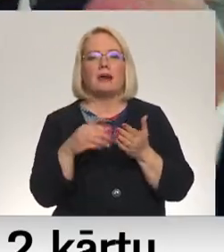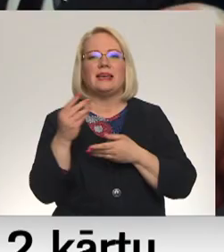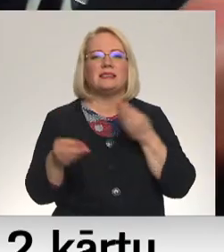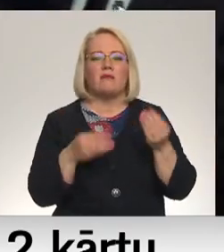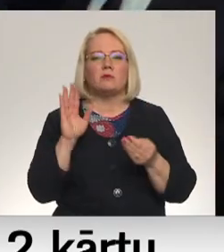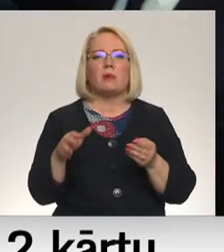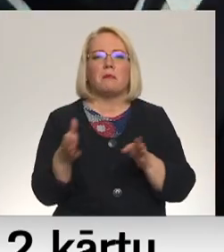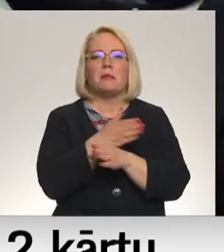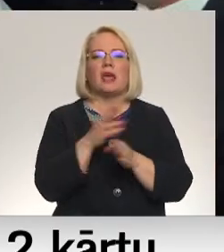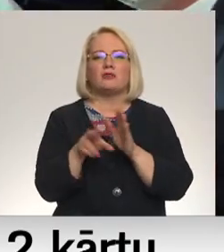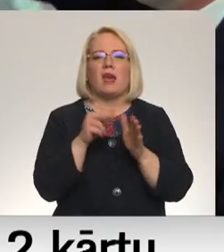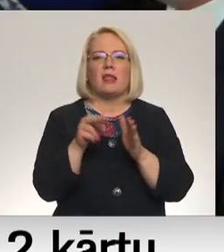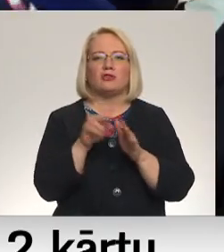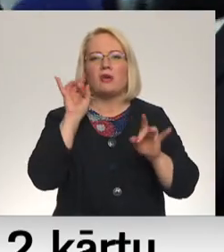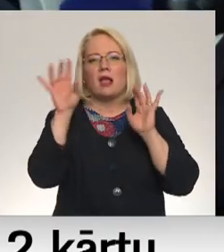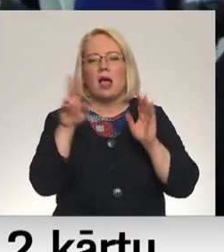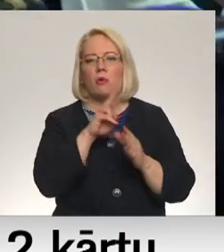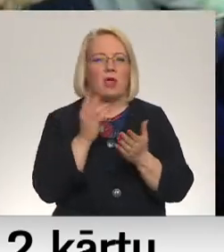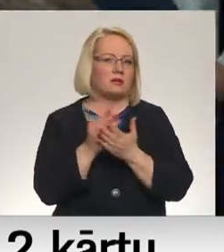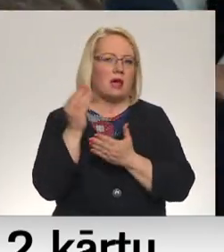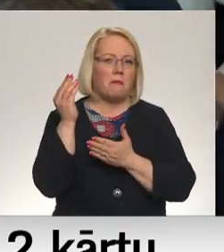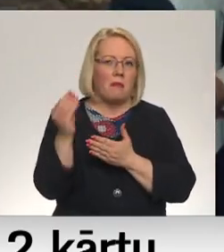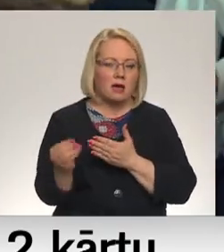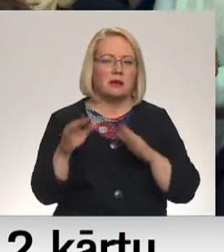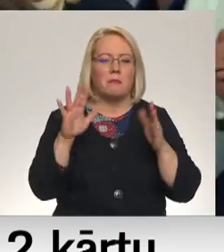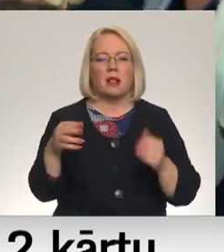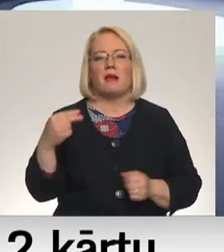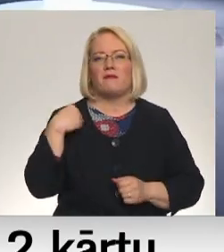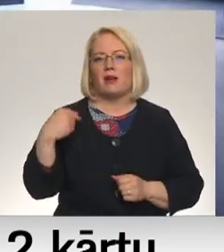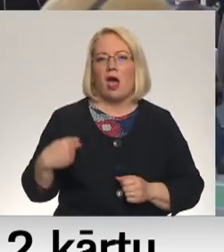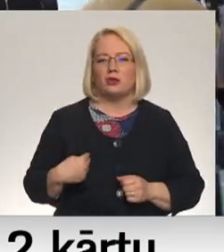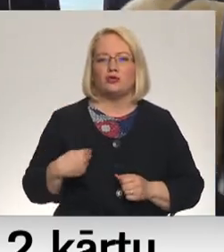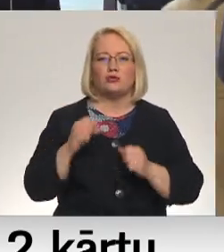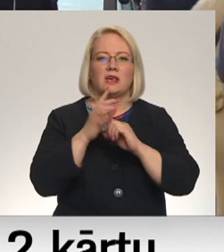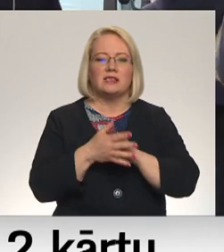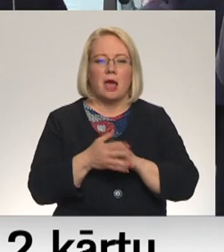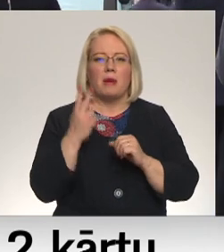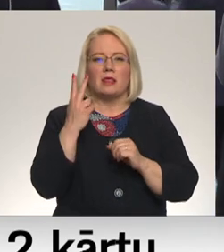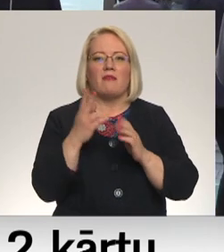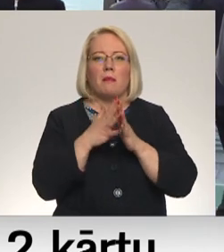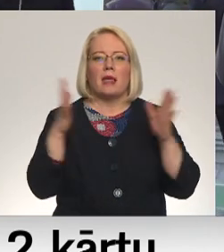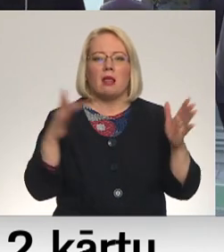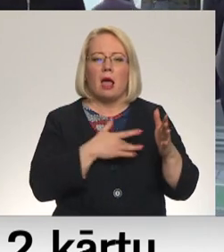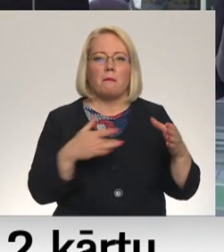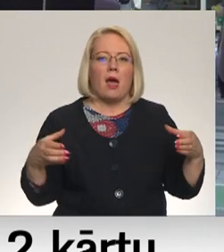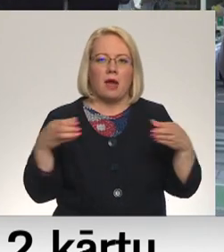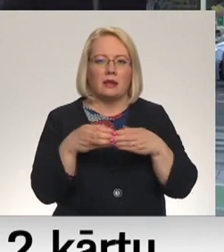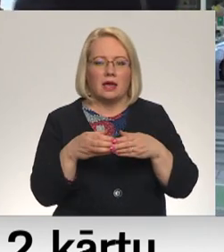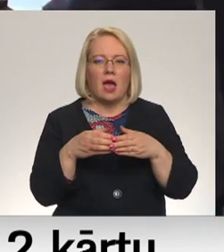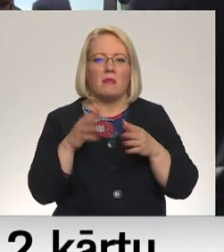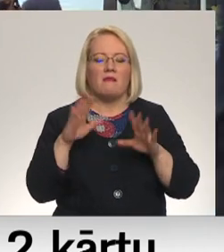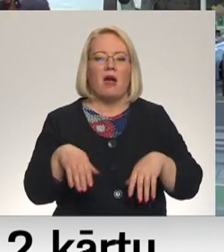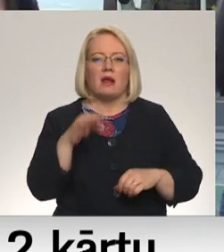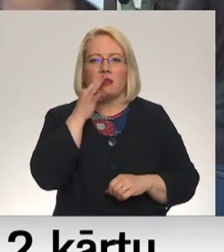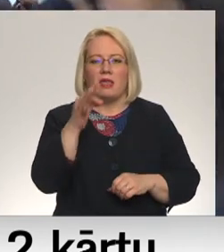arī nozīmē, ka Franču tradicionālā partiju sistēma ar šīm te divām lielajām partijām nu pavisam visam droši